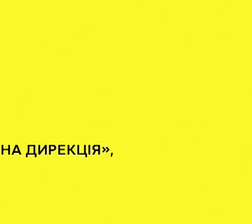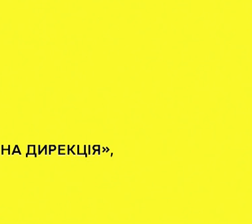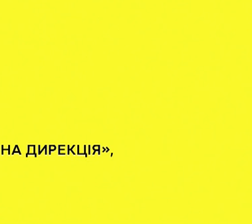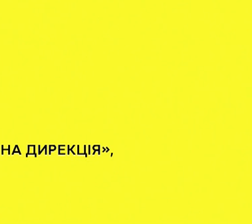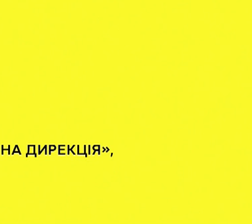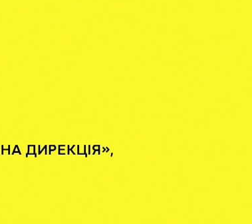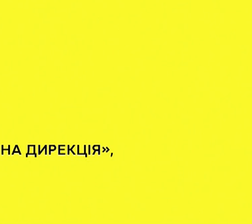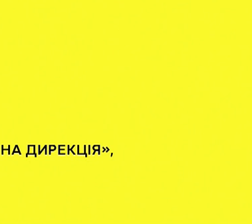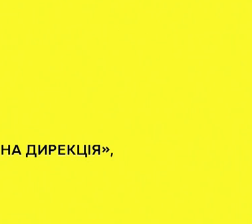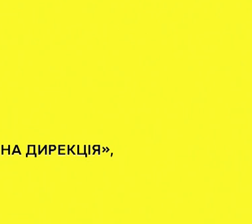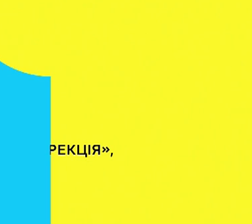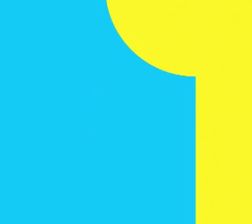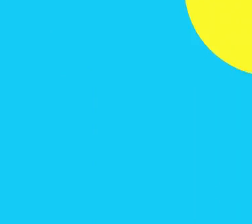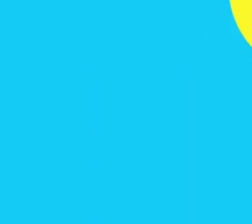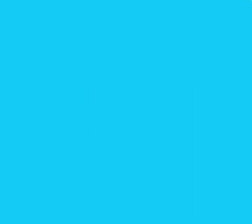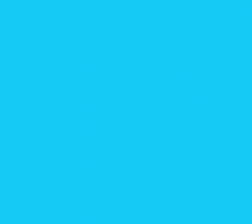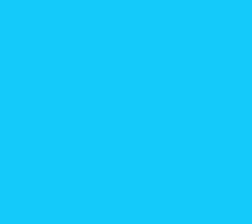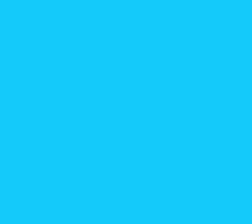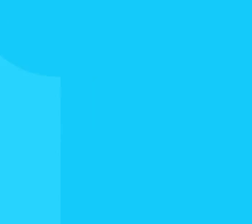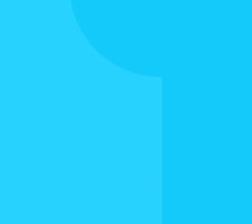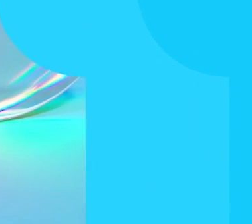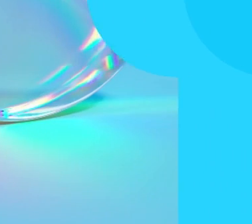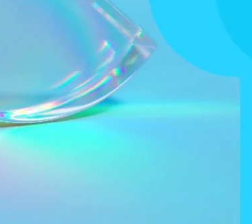Дякую за